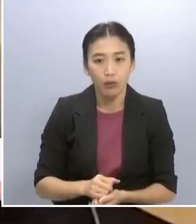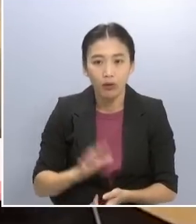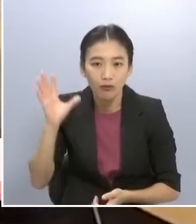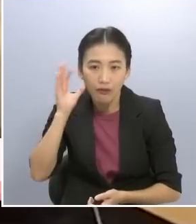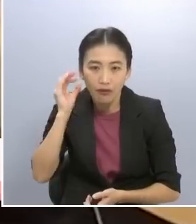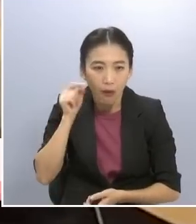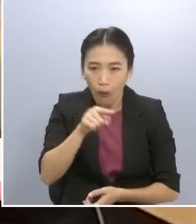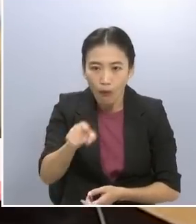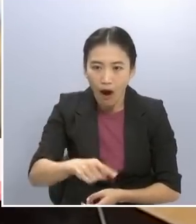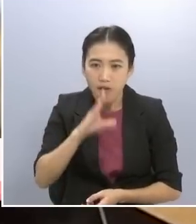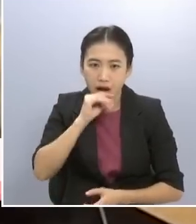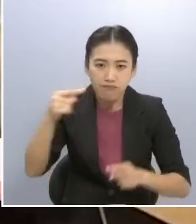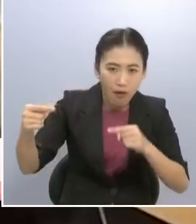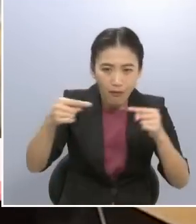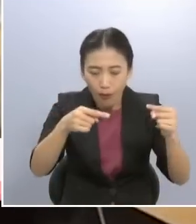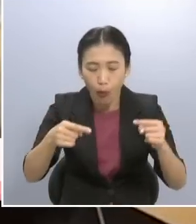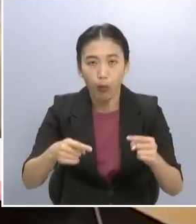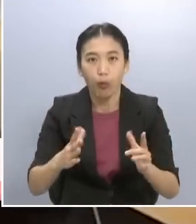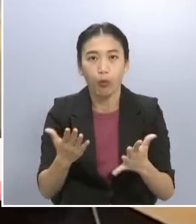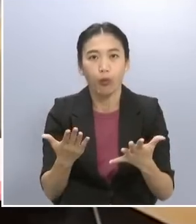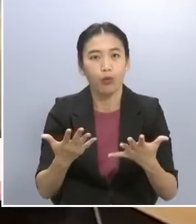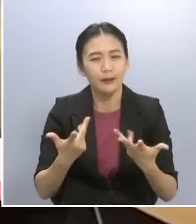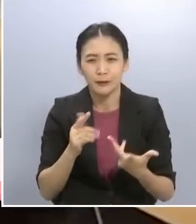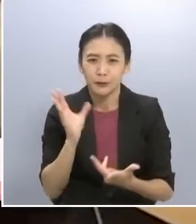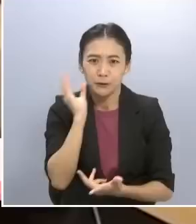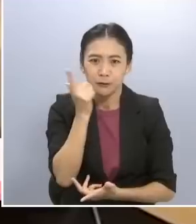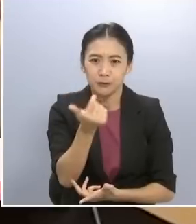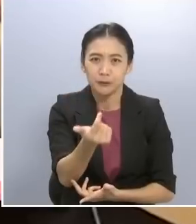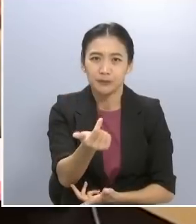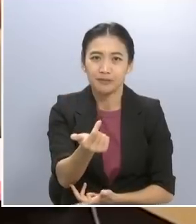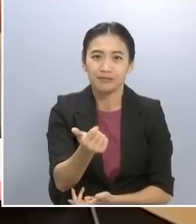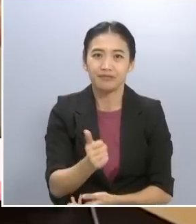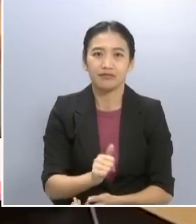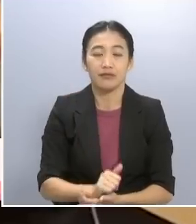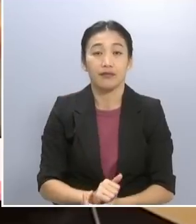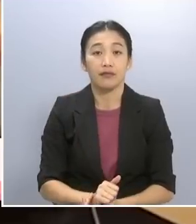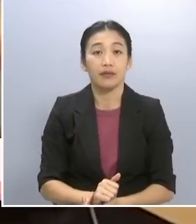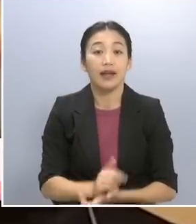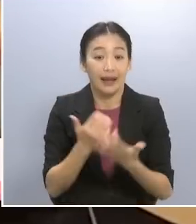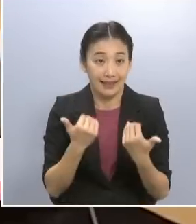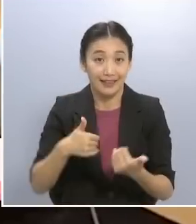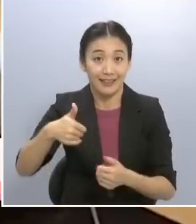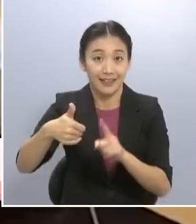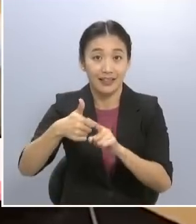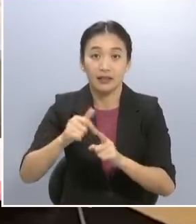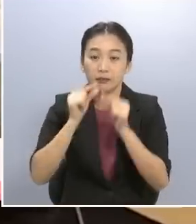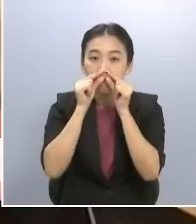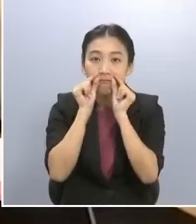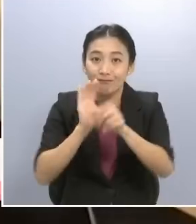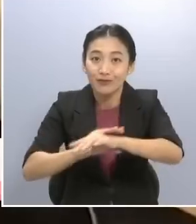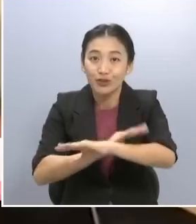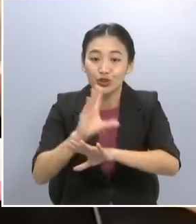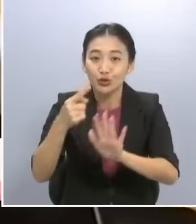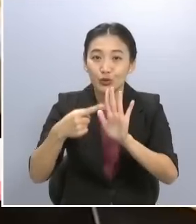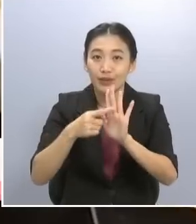ยพี่หมวยนี่ผู้ชมครับคือคุณชูวิทย์เนี่ยนะฮะก็เดินออกมาให้สัมภาษณ์ด้วยอารมณ์ยังดุเดือดนะบอกว่